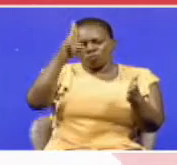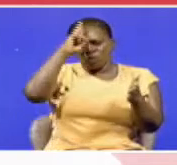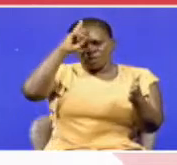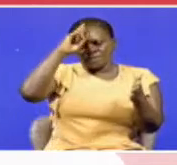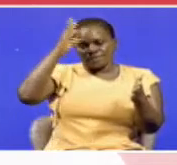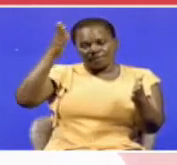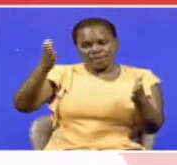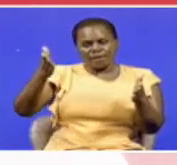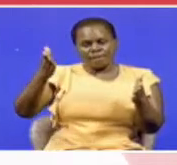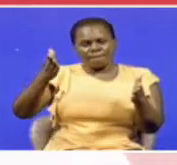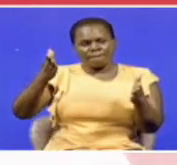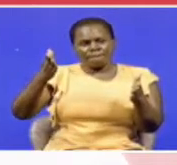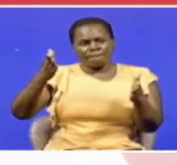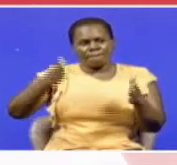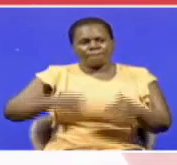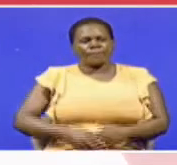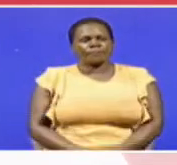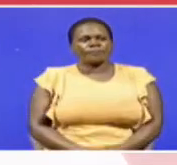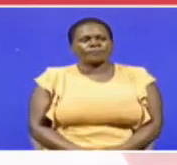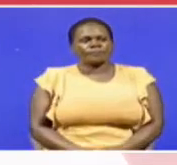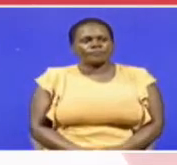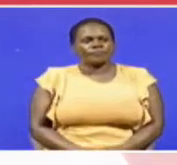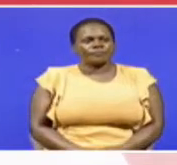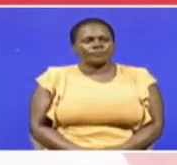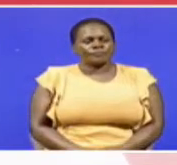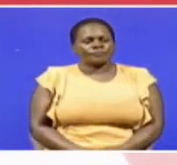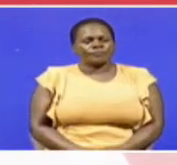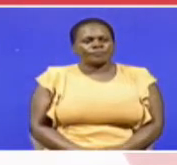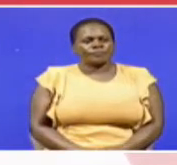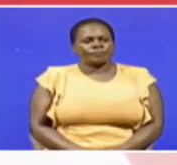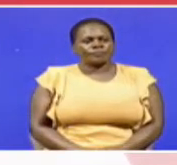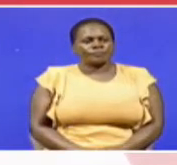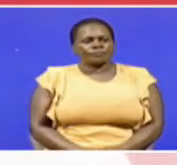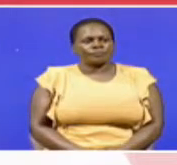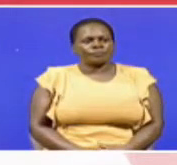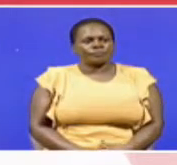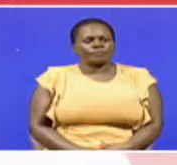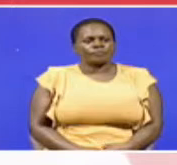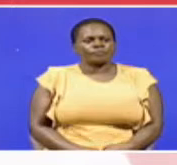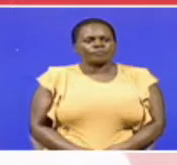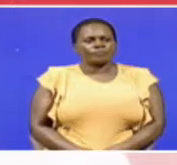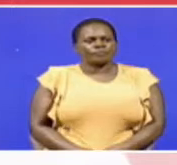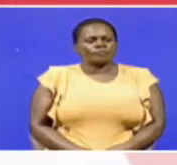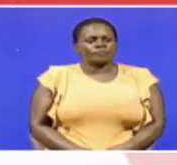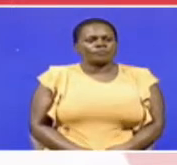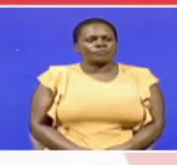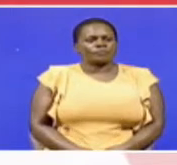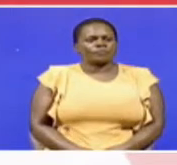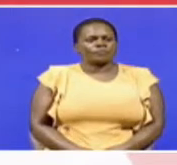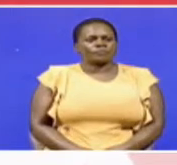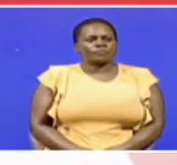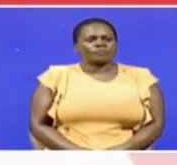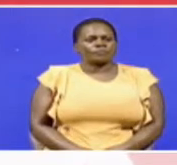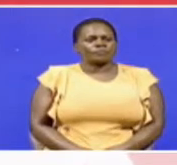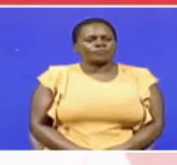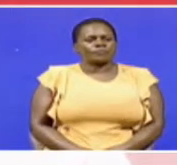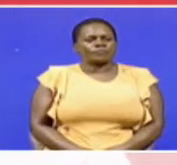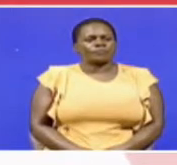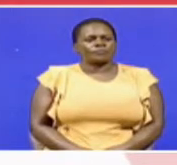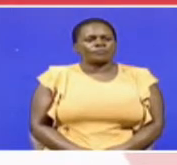Yeah. Na je, mliridhika kumaliza katika nafasi ya 5 kwenu hasa ukizingatia baadhi ya wachezaji waliondoka kutokana na